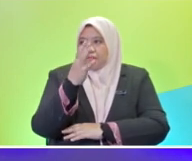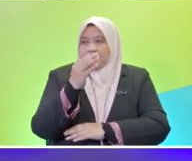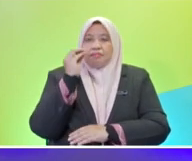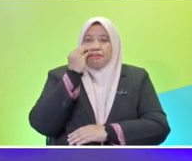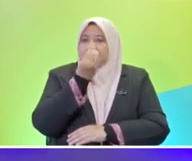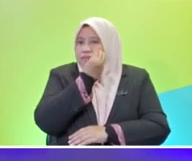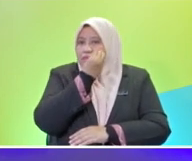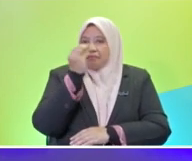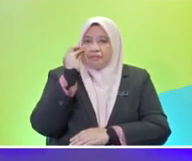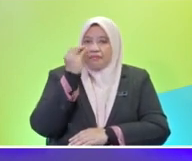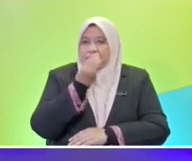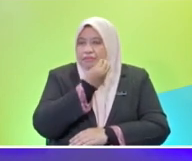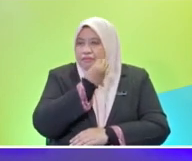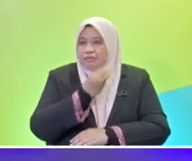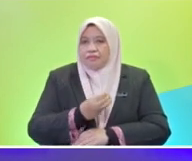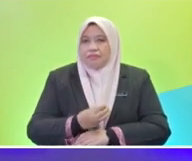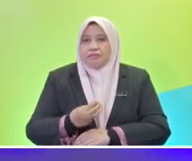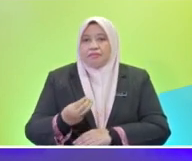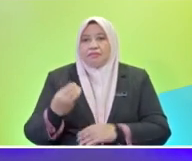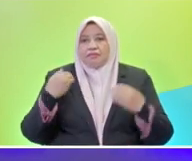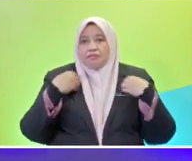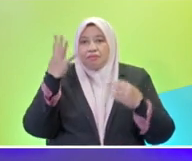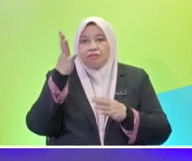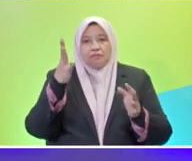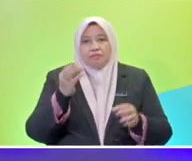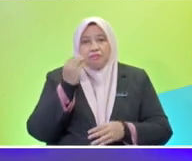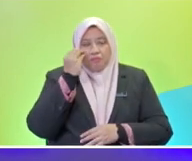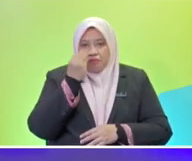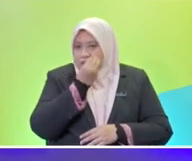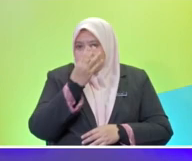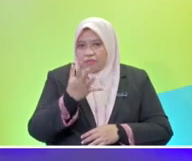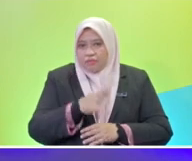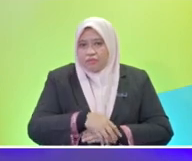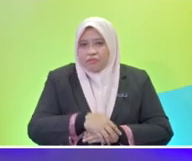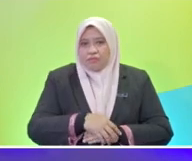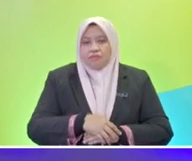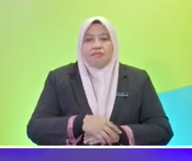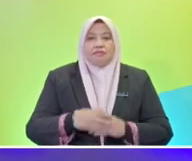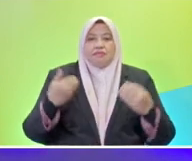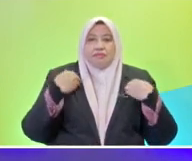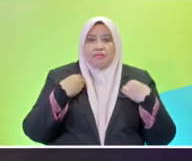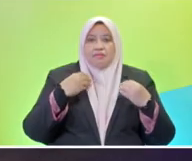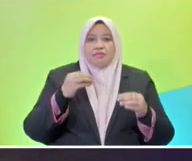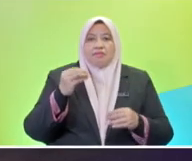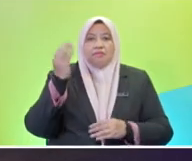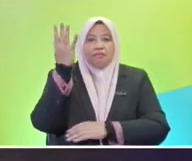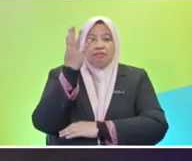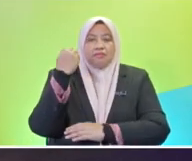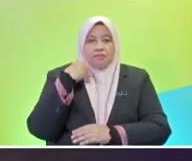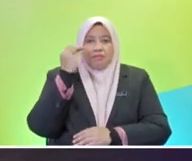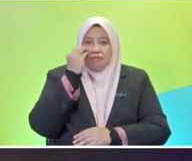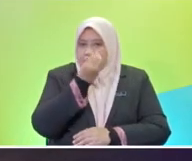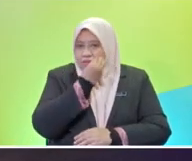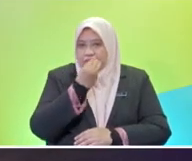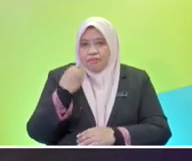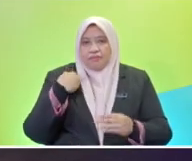berbunga. Ada pokok yang tak ada bunga. Betul. Macam pokok kaktus. Di mana dia buah? Dia mana berbunga,